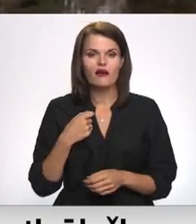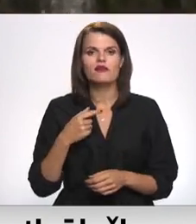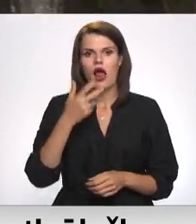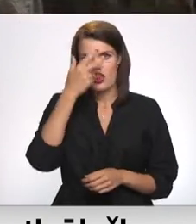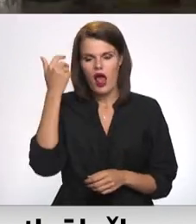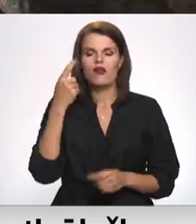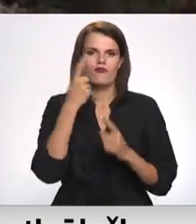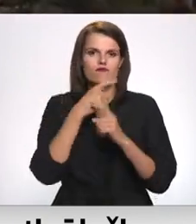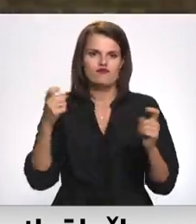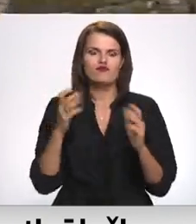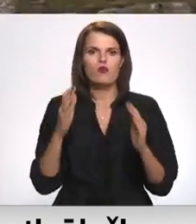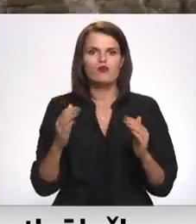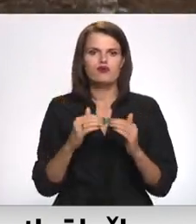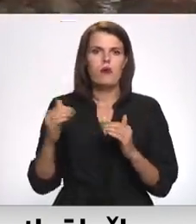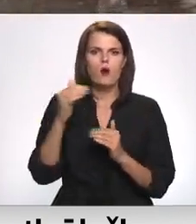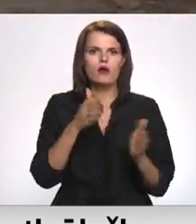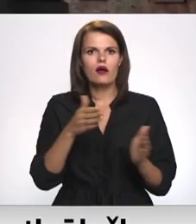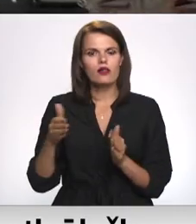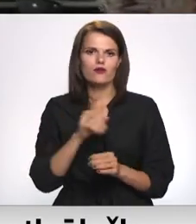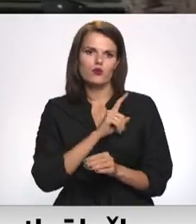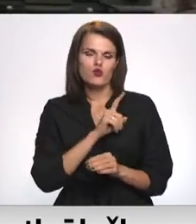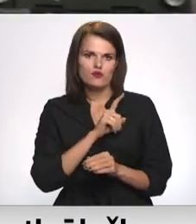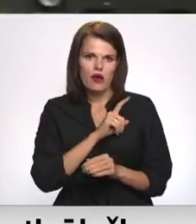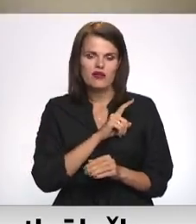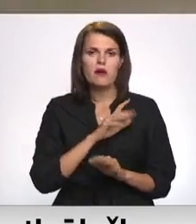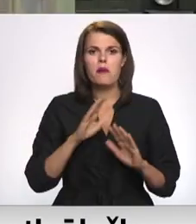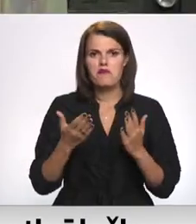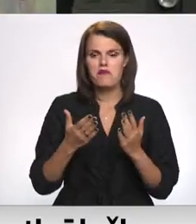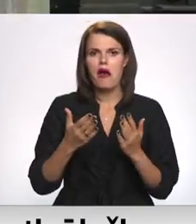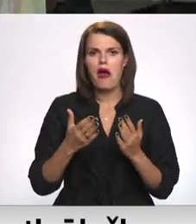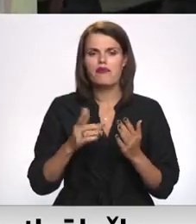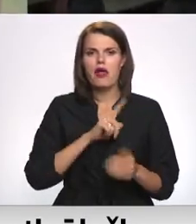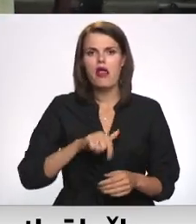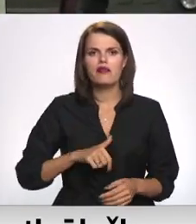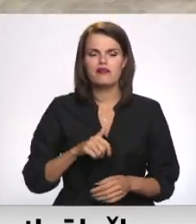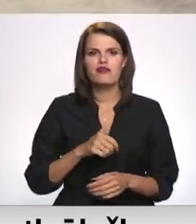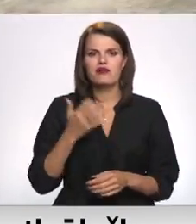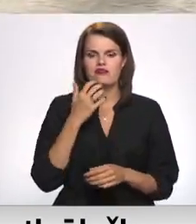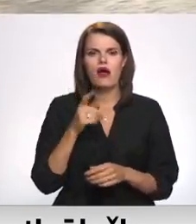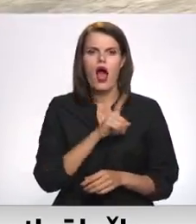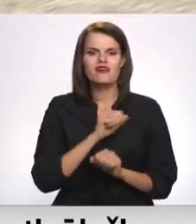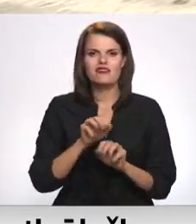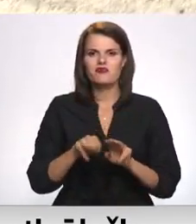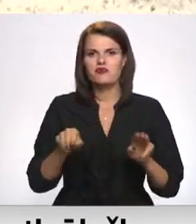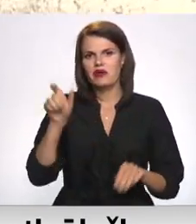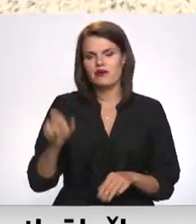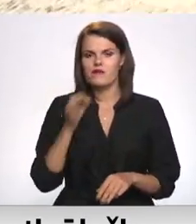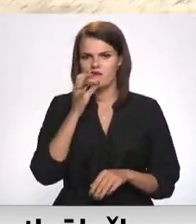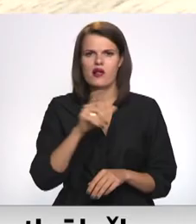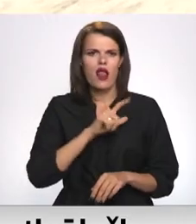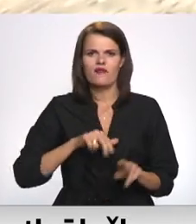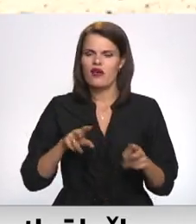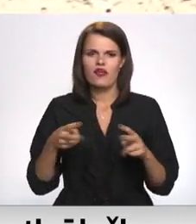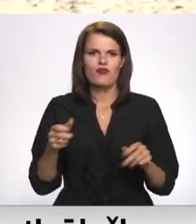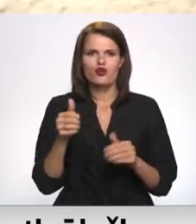gatavību savos ātrās reaģēšanas spēkos. Pabrika ieskatā Latvijā pašlaik nav nepieciešams pieņemt līdzīgu lēmumu, jo valstī